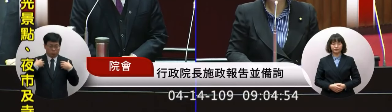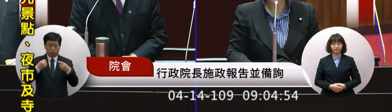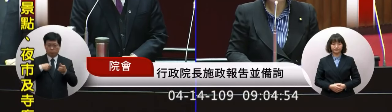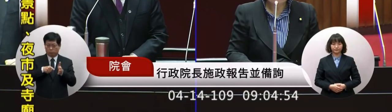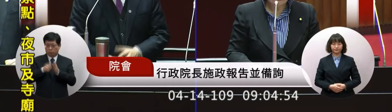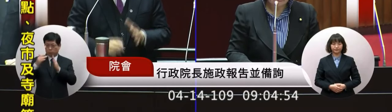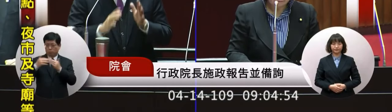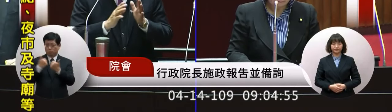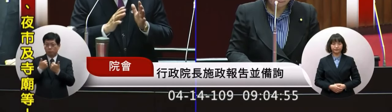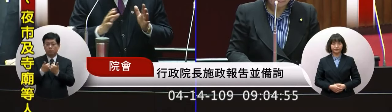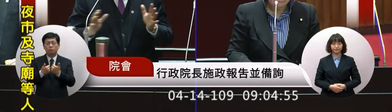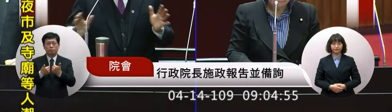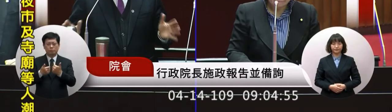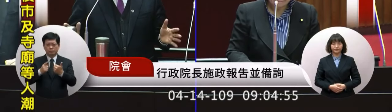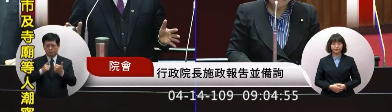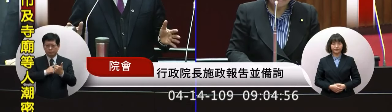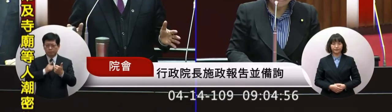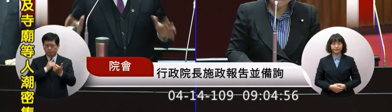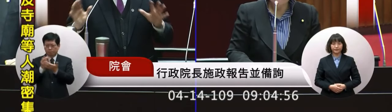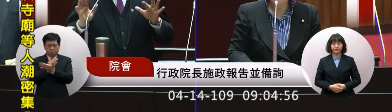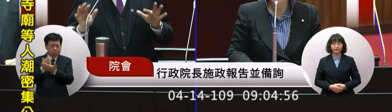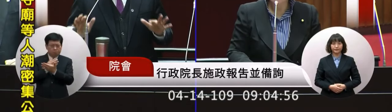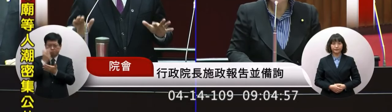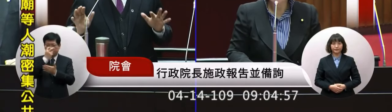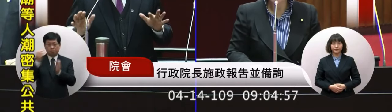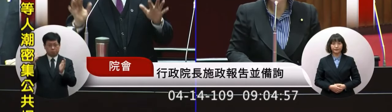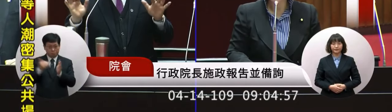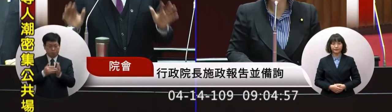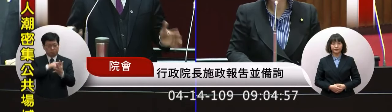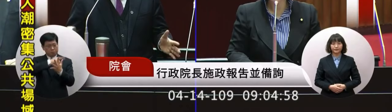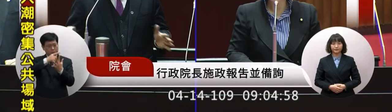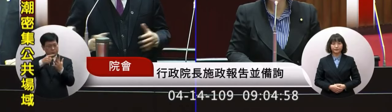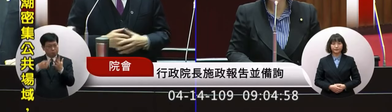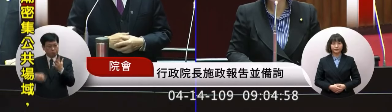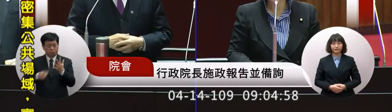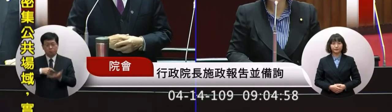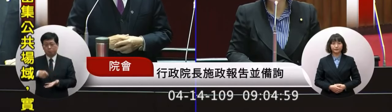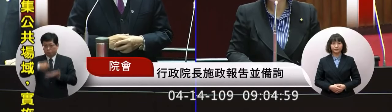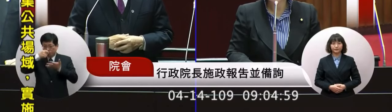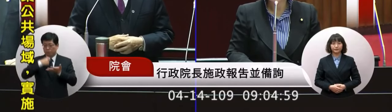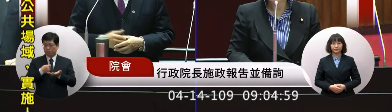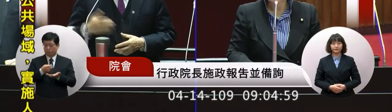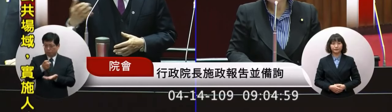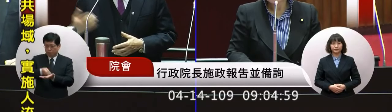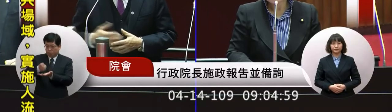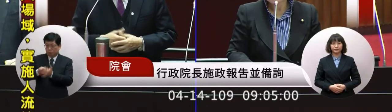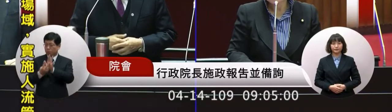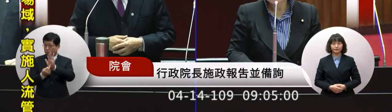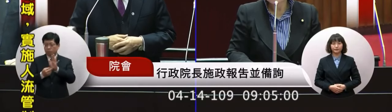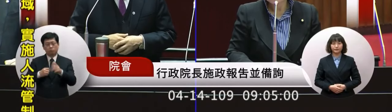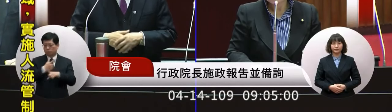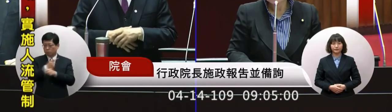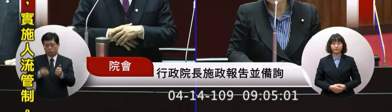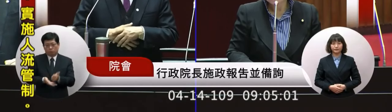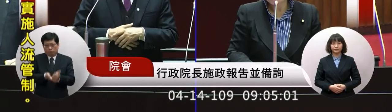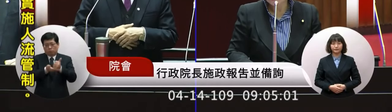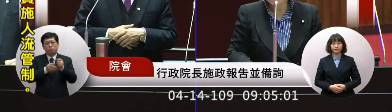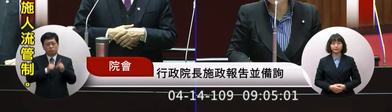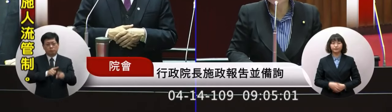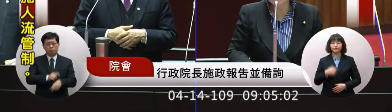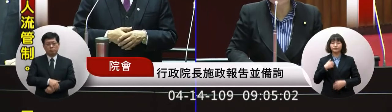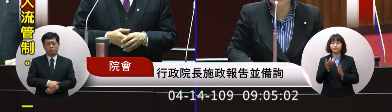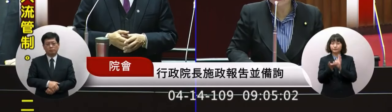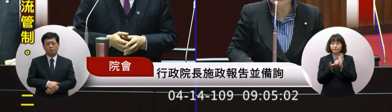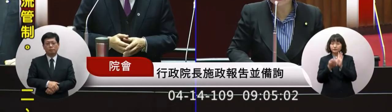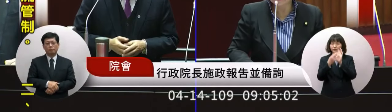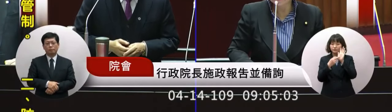专家会议逐一评断，然后逐一来提出要求，所以我这个都尊重。 我刚